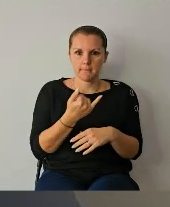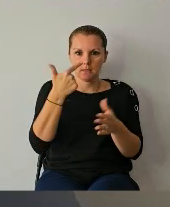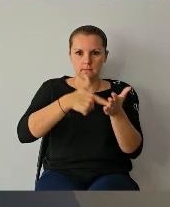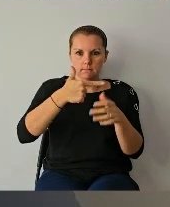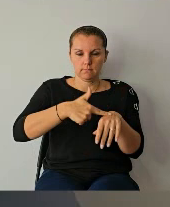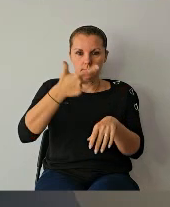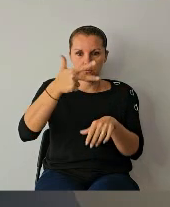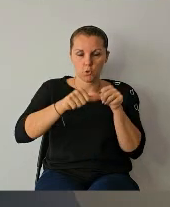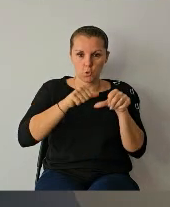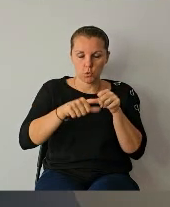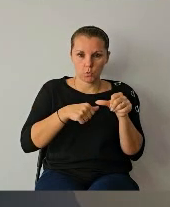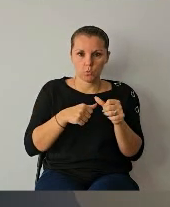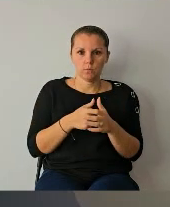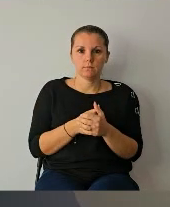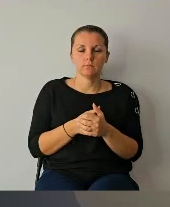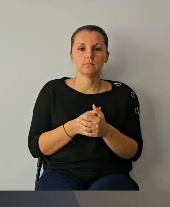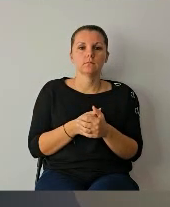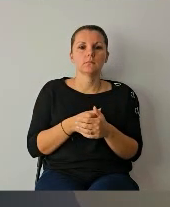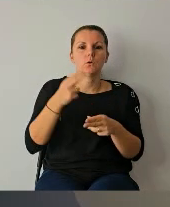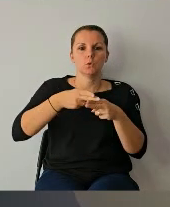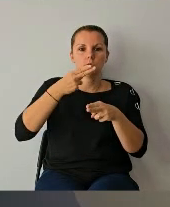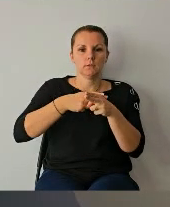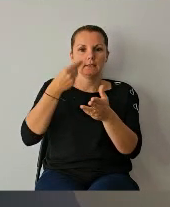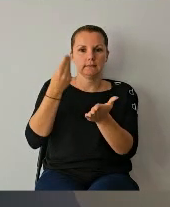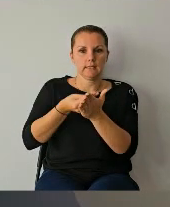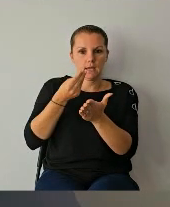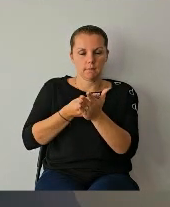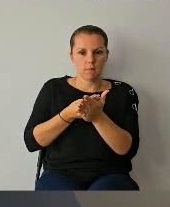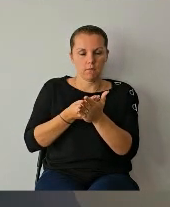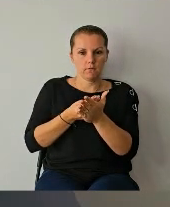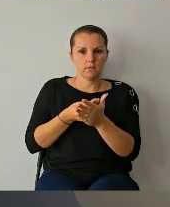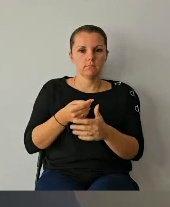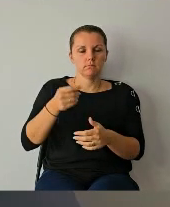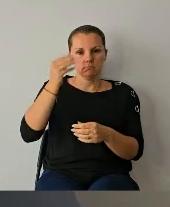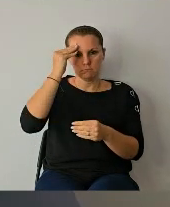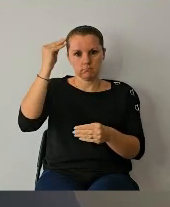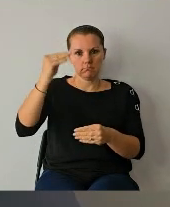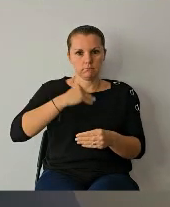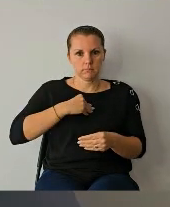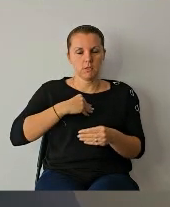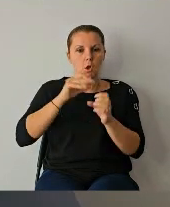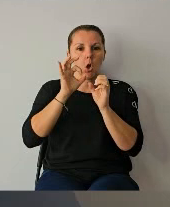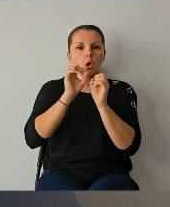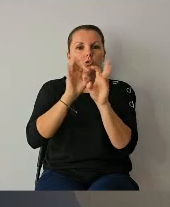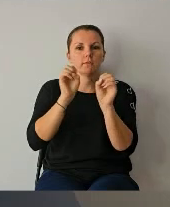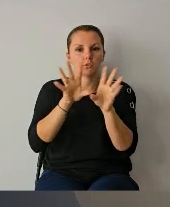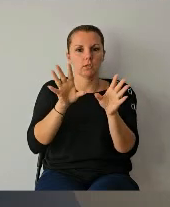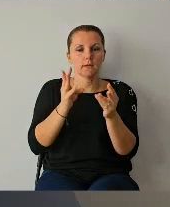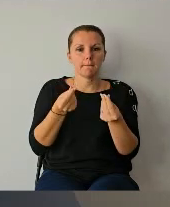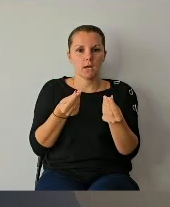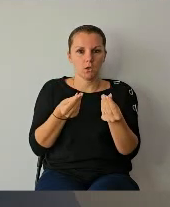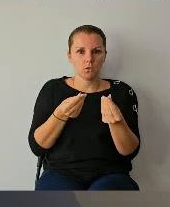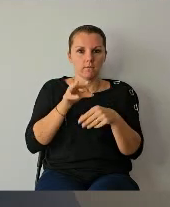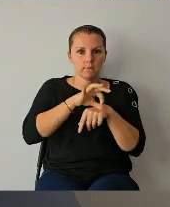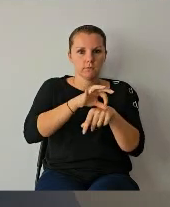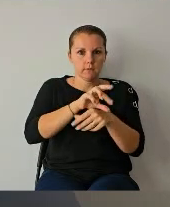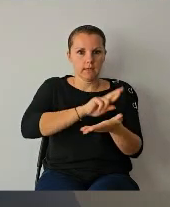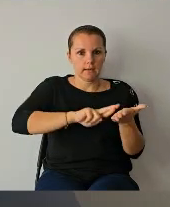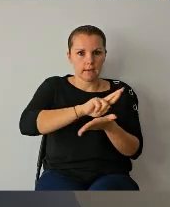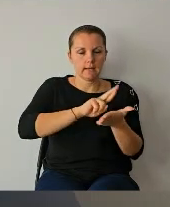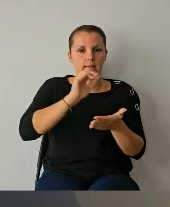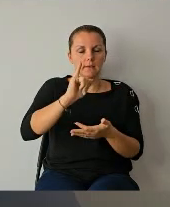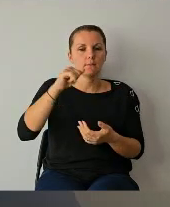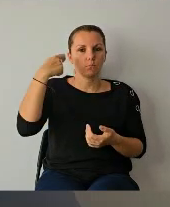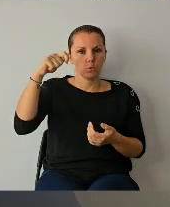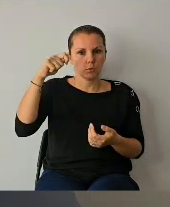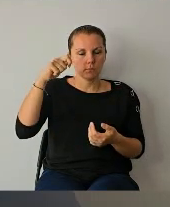2023 roku naczelnik II Urzędu Skarbowego w Rzeszowie poinformował, że oświadczenia majątkowe przewodniczącego Rady Miejskiej i